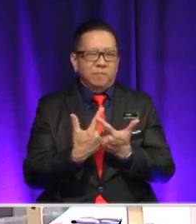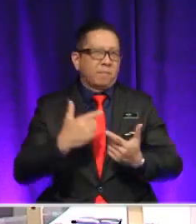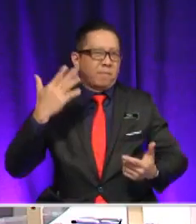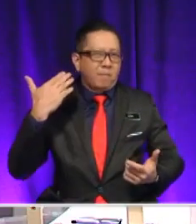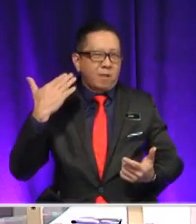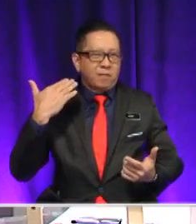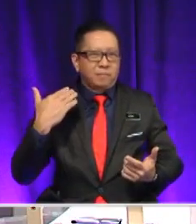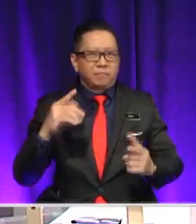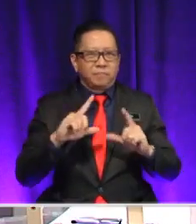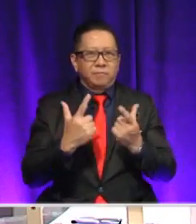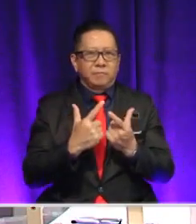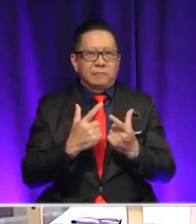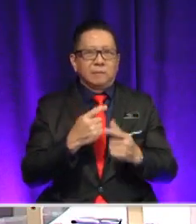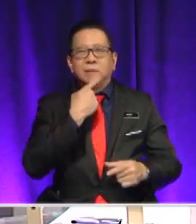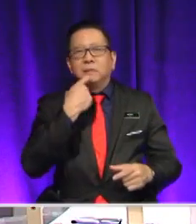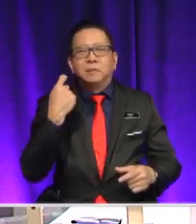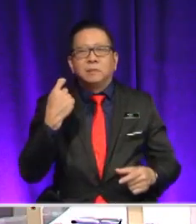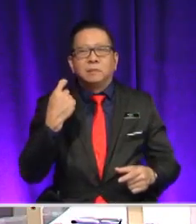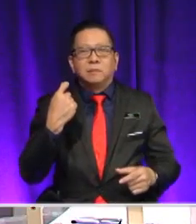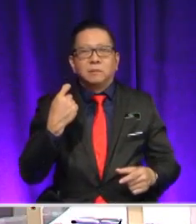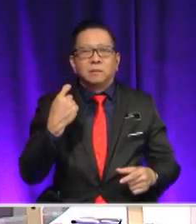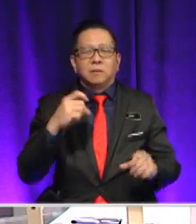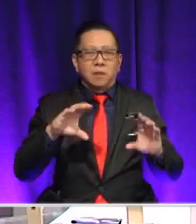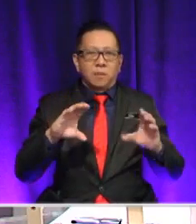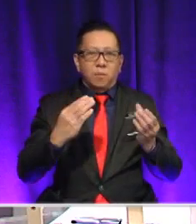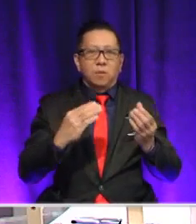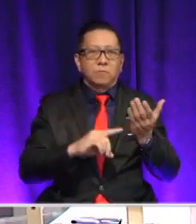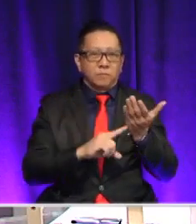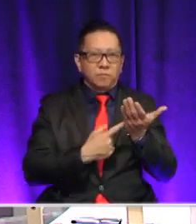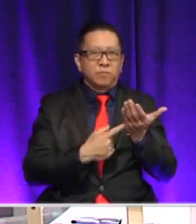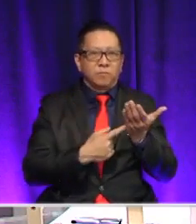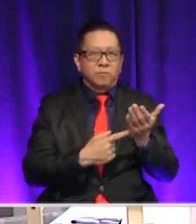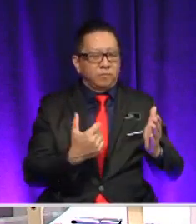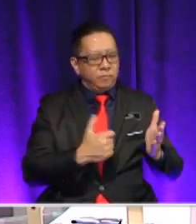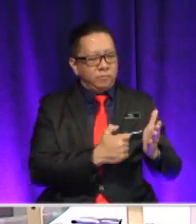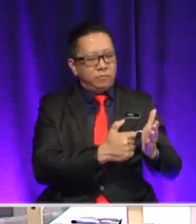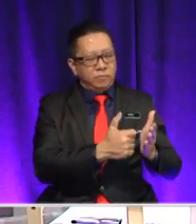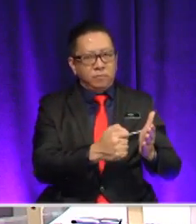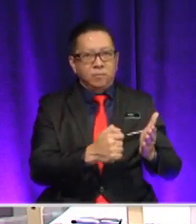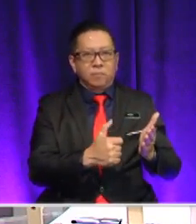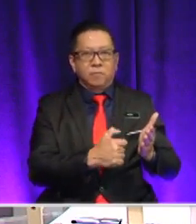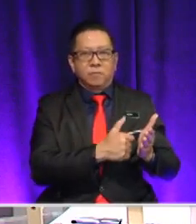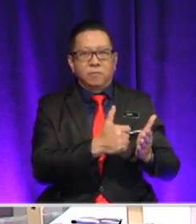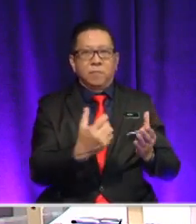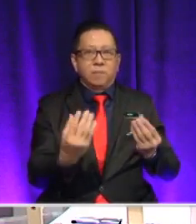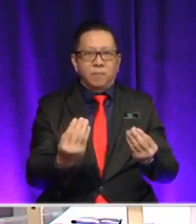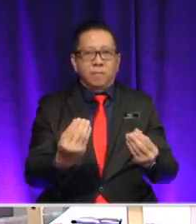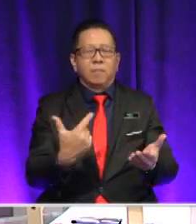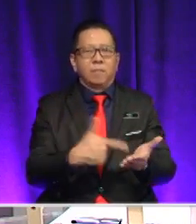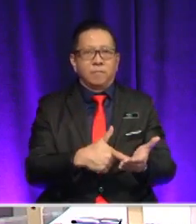tiba-tiba dada kering jadi kita Buatlah semula langkah yang untuk Basahkan kertas